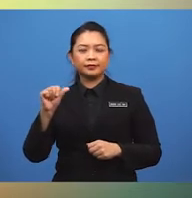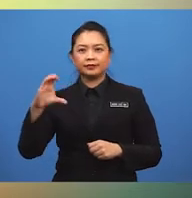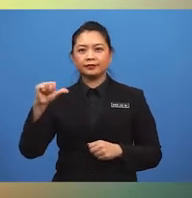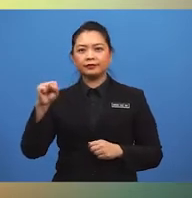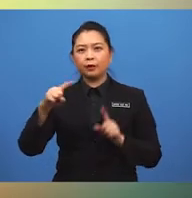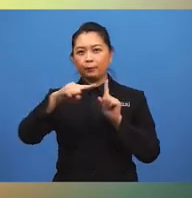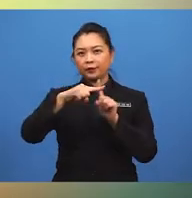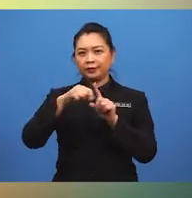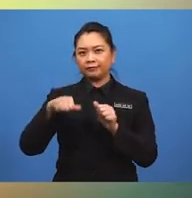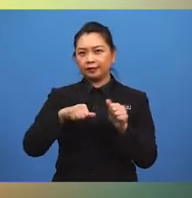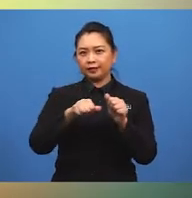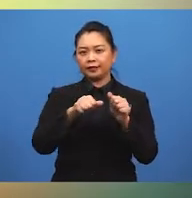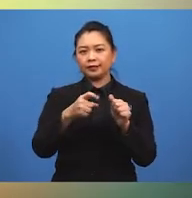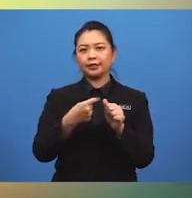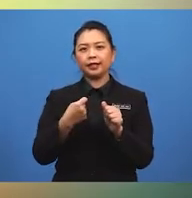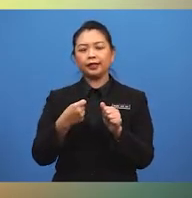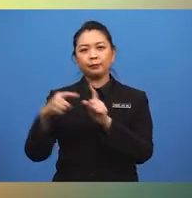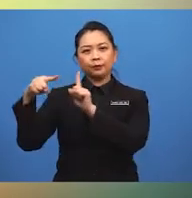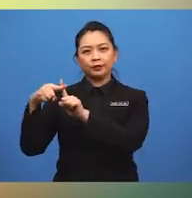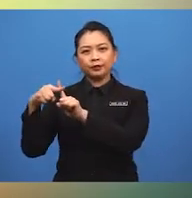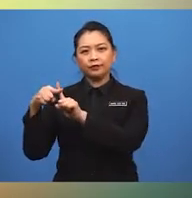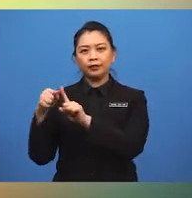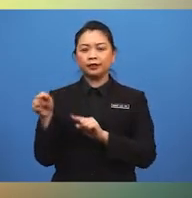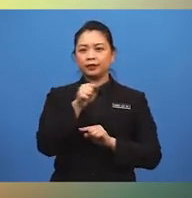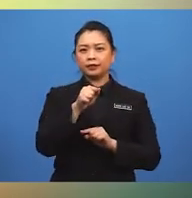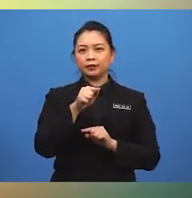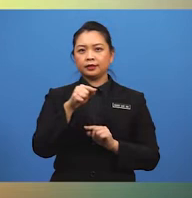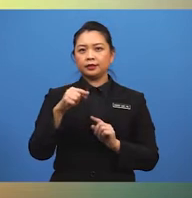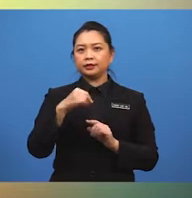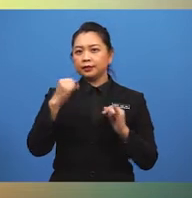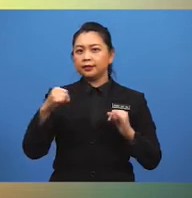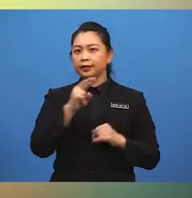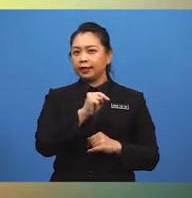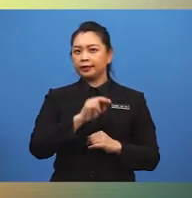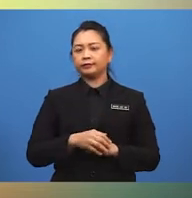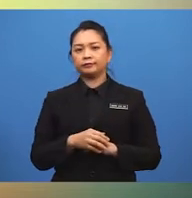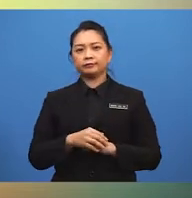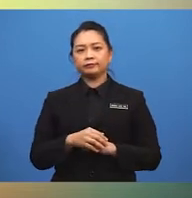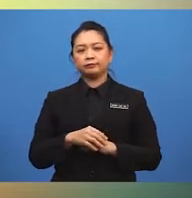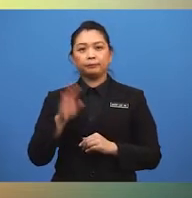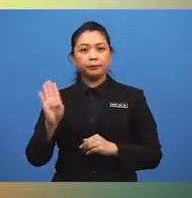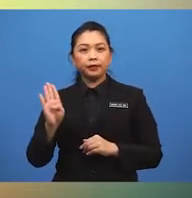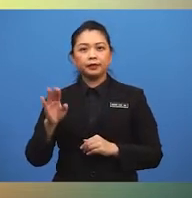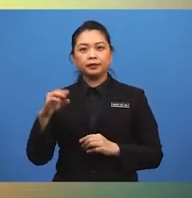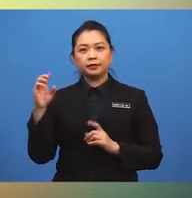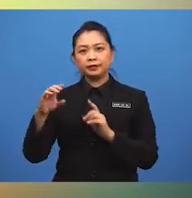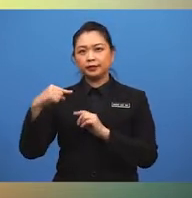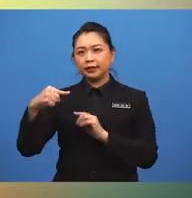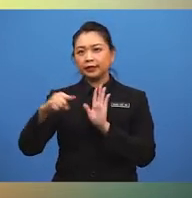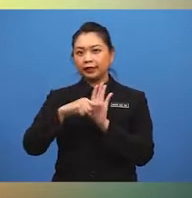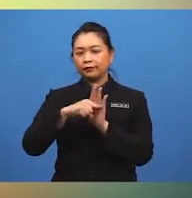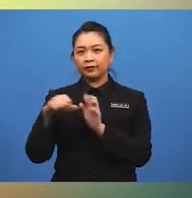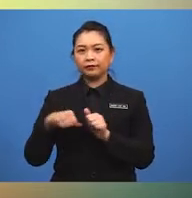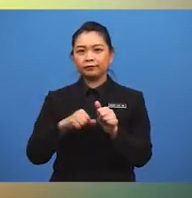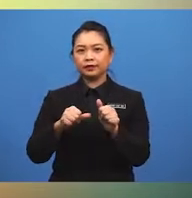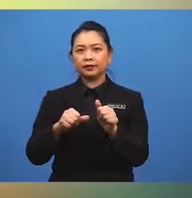Cas positif mengalir dari terminal positif ke semikonduktor jenis N. B. Cas negatif mengalir